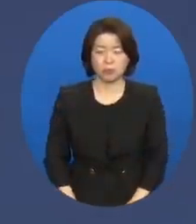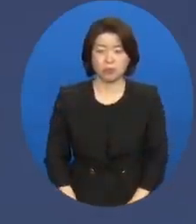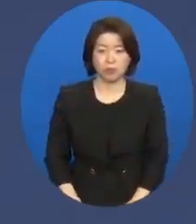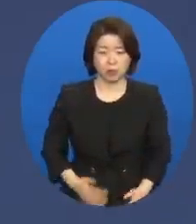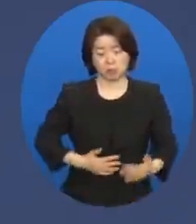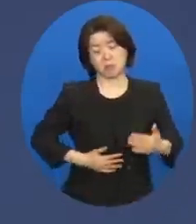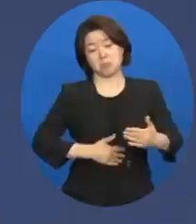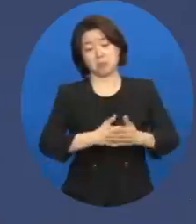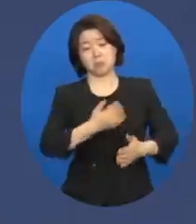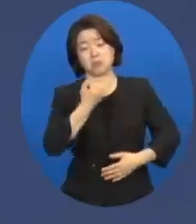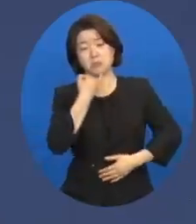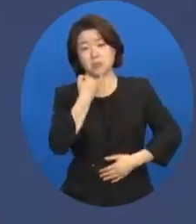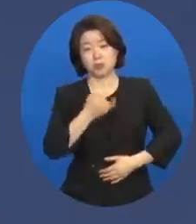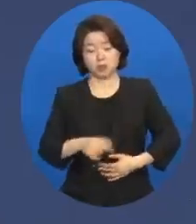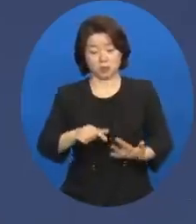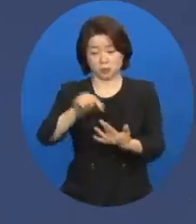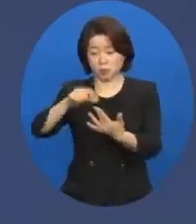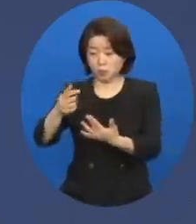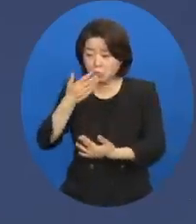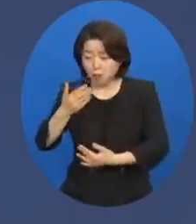배부른데 뭐 선택이 많은데 뭐